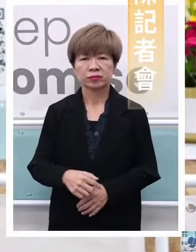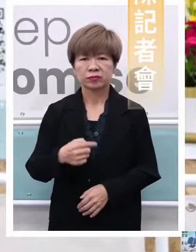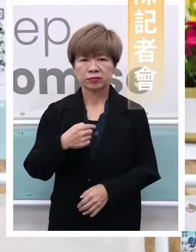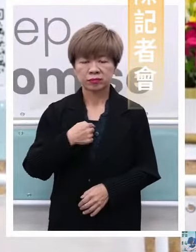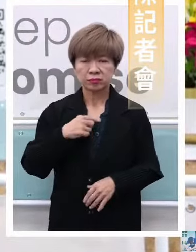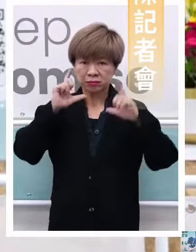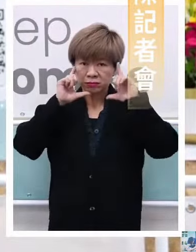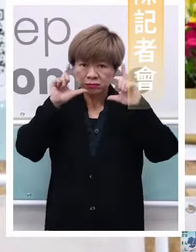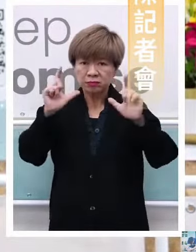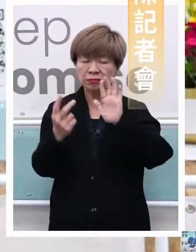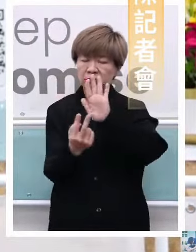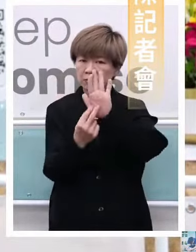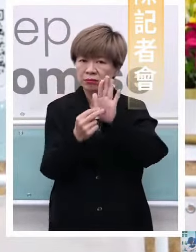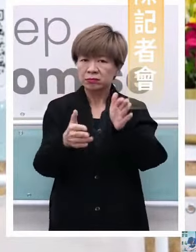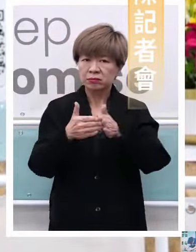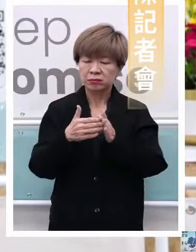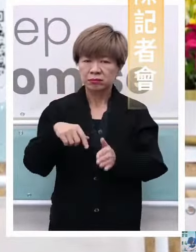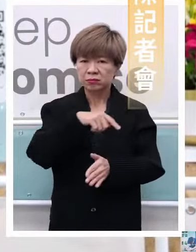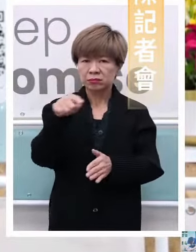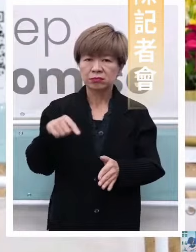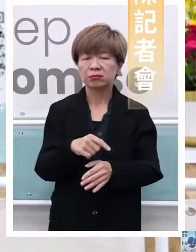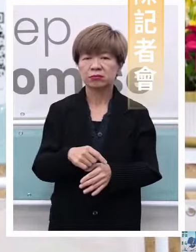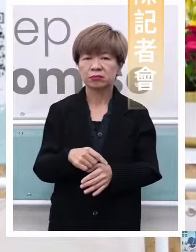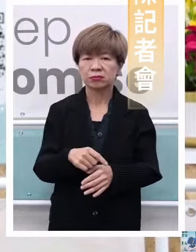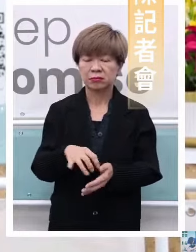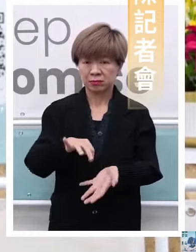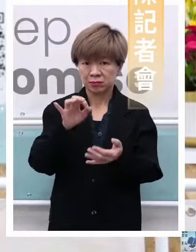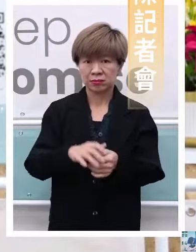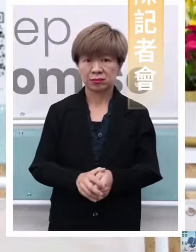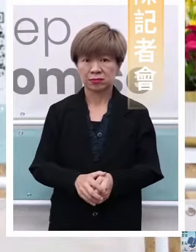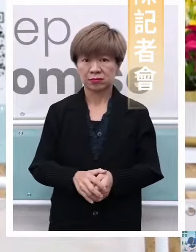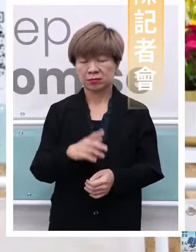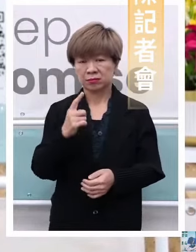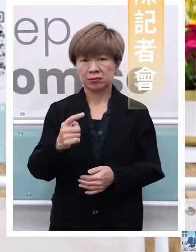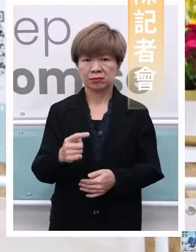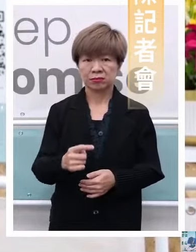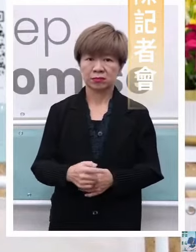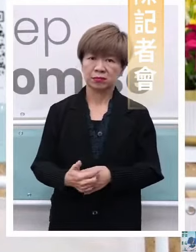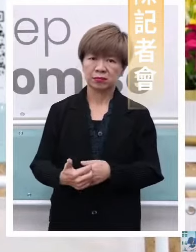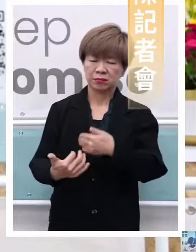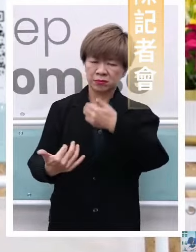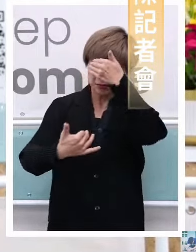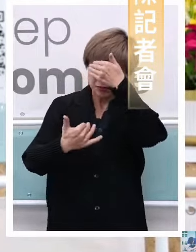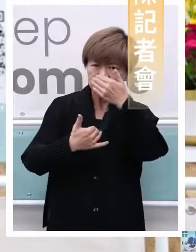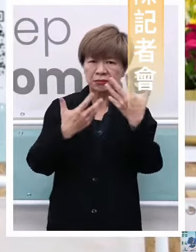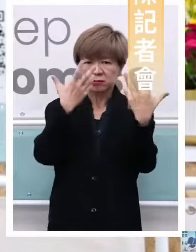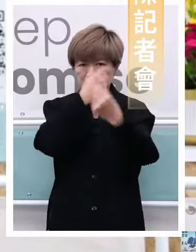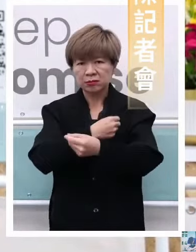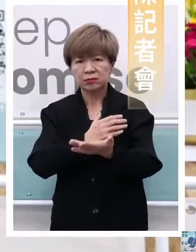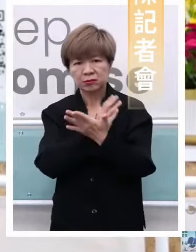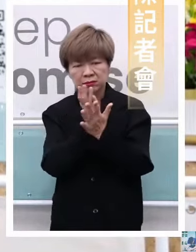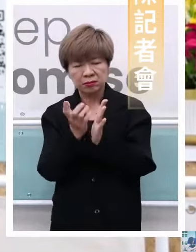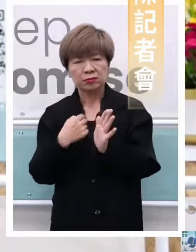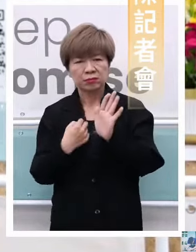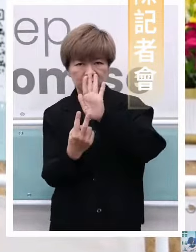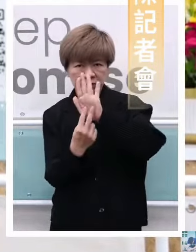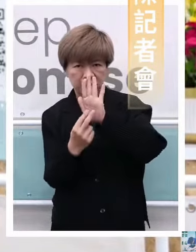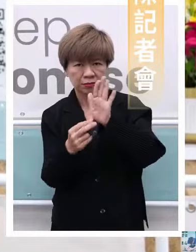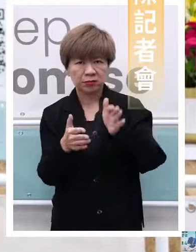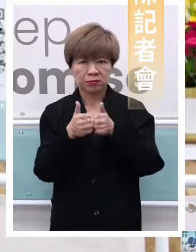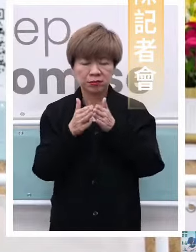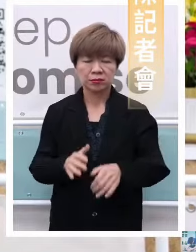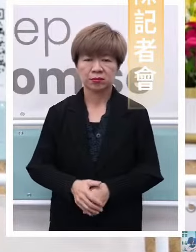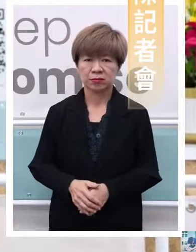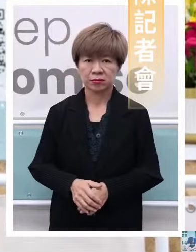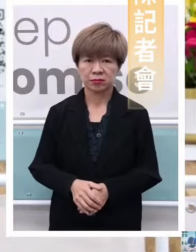些回应。关于各位先进，刚不管是指控或者是误解，我要做说明。所